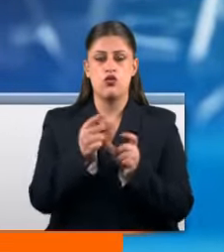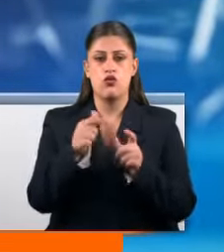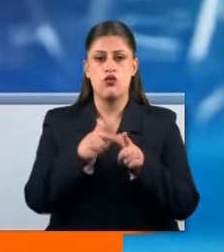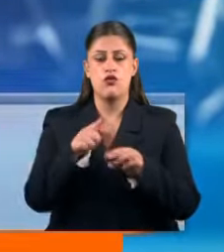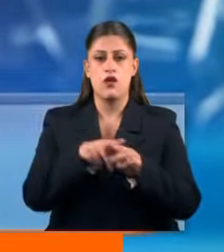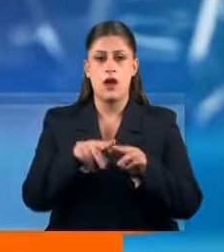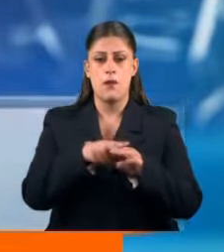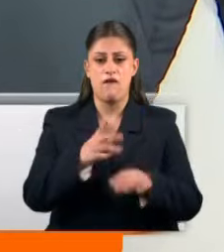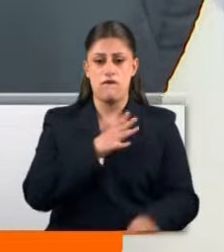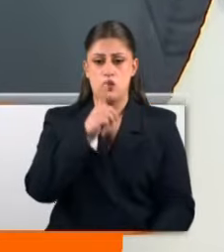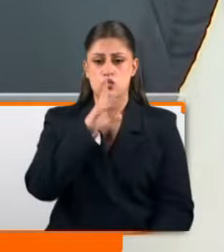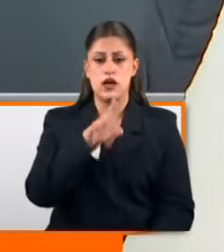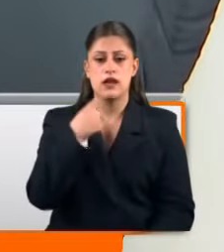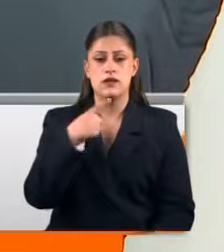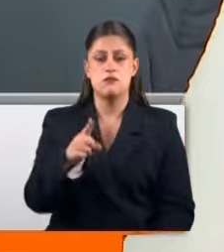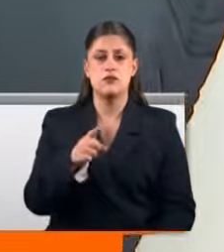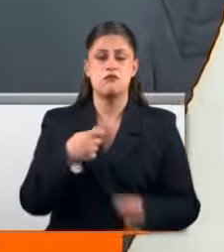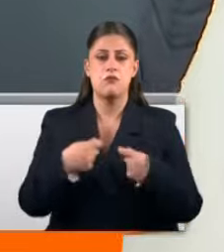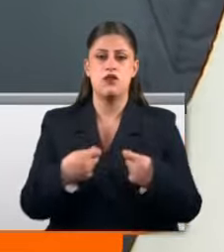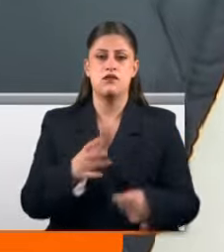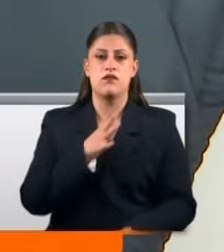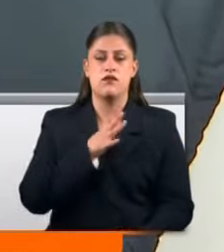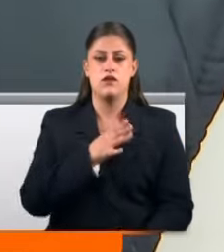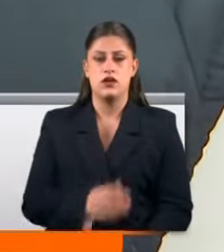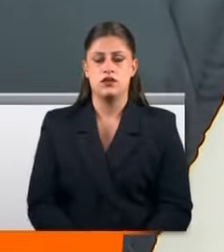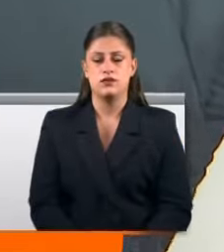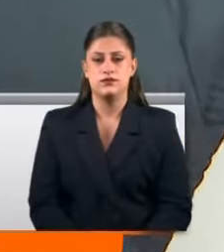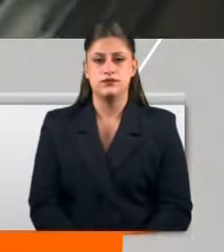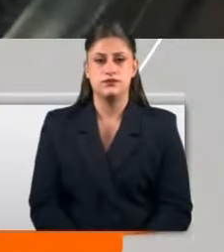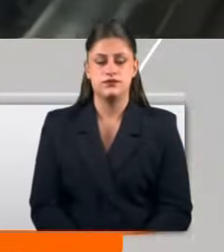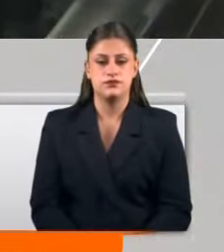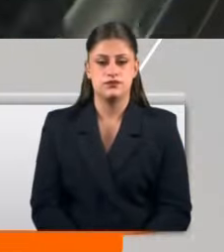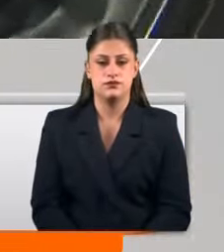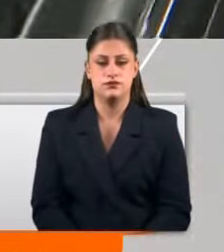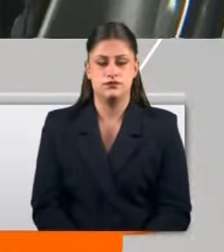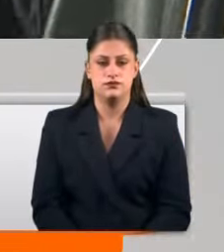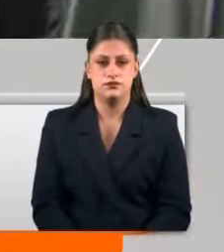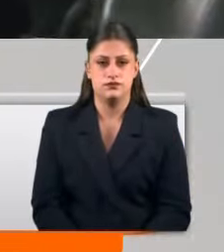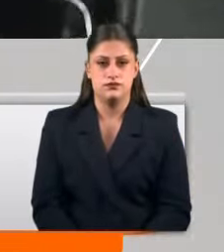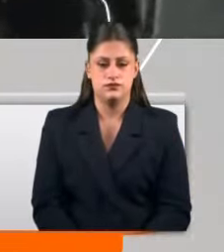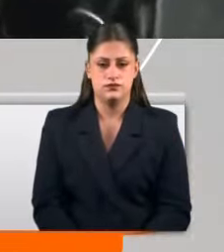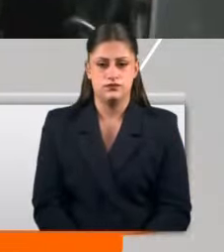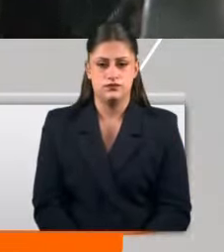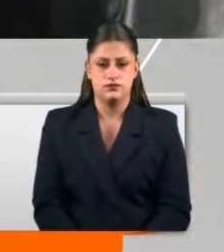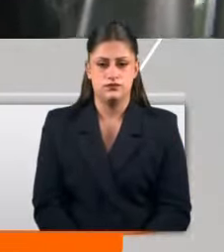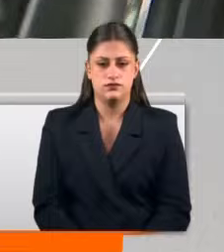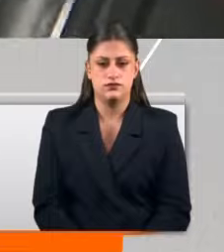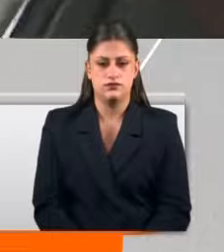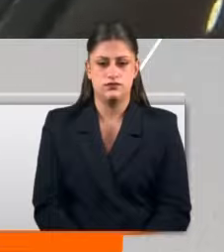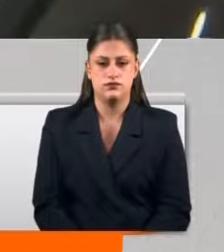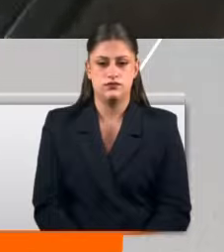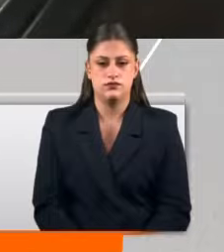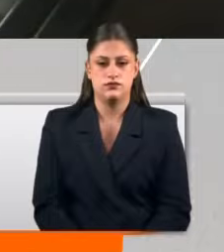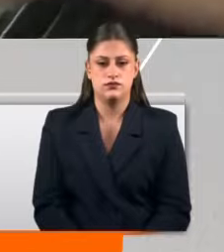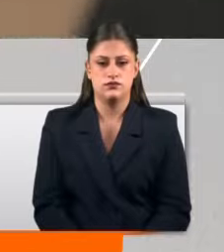lira masraf çıktı. Bir operasyon veyahut da bir çeteleşme olduğunu düşünüyorum yani. Bu şekilde devam ederse aracın motorunda sorun olup